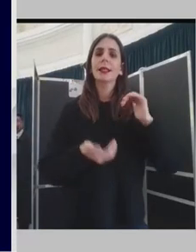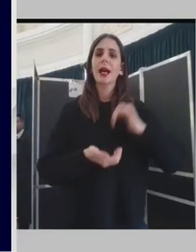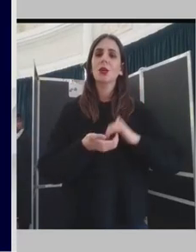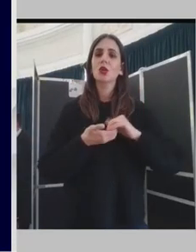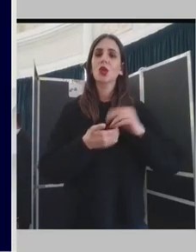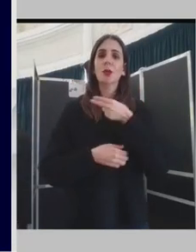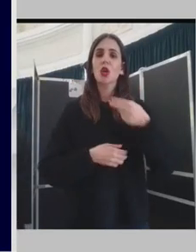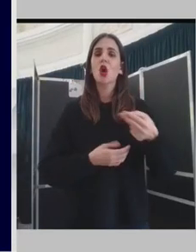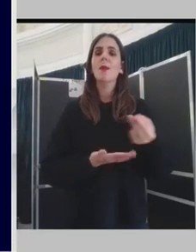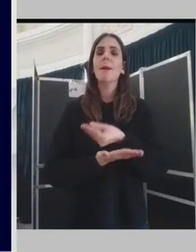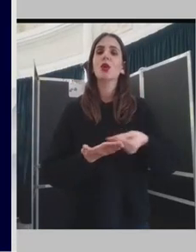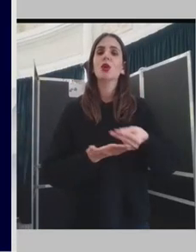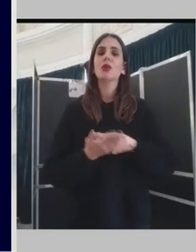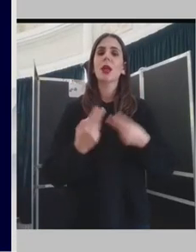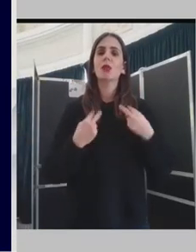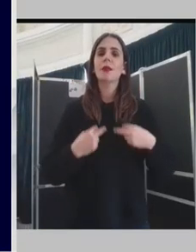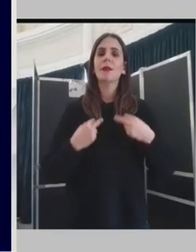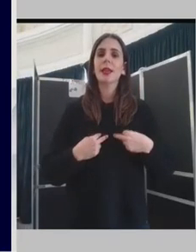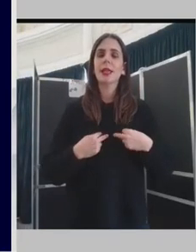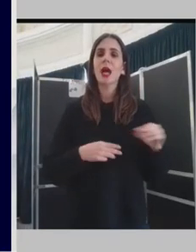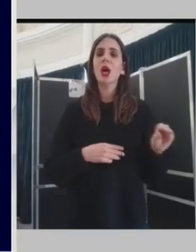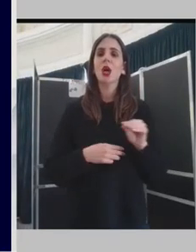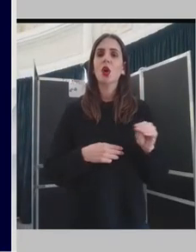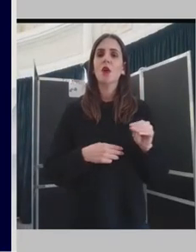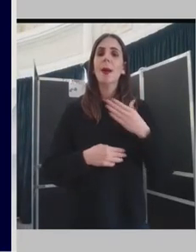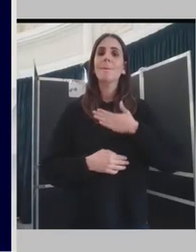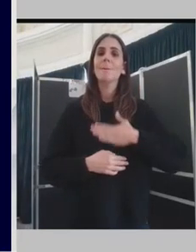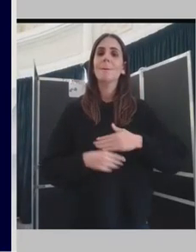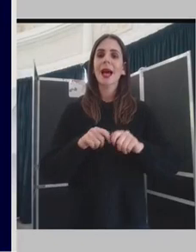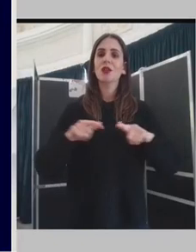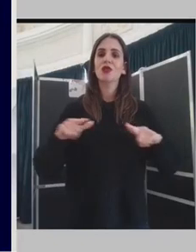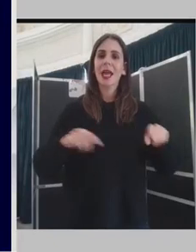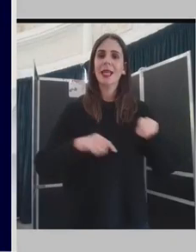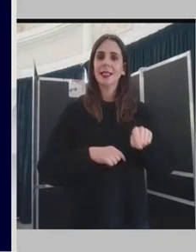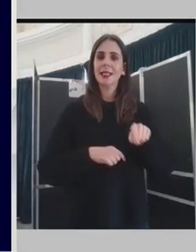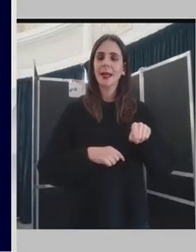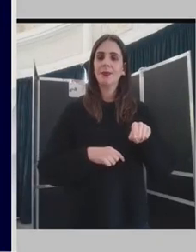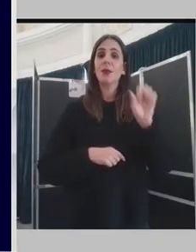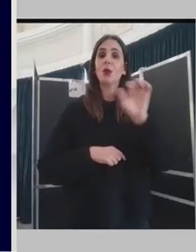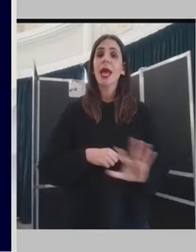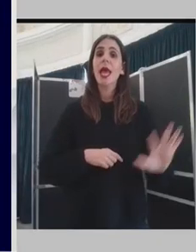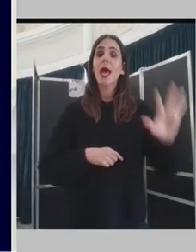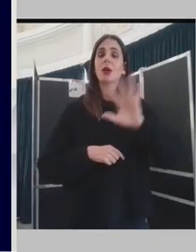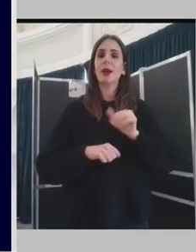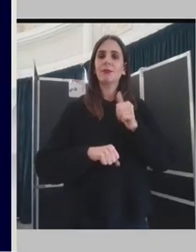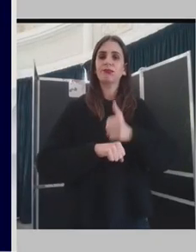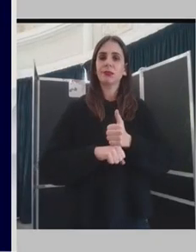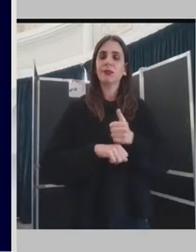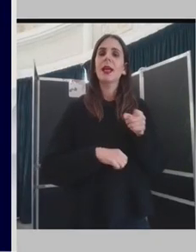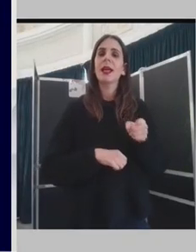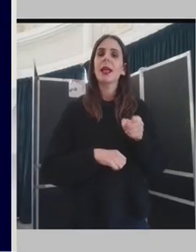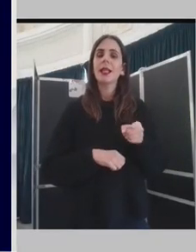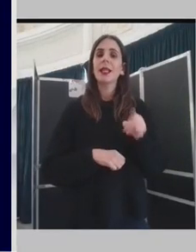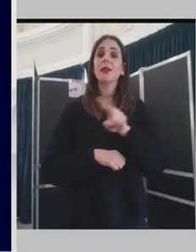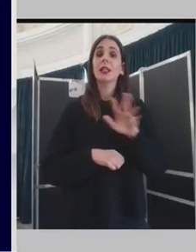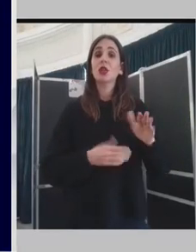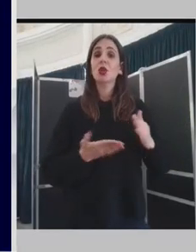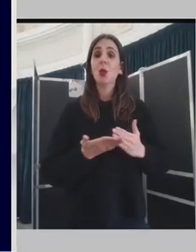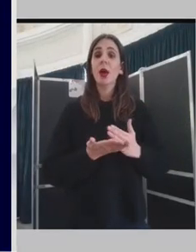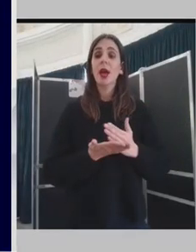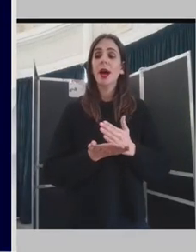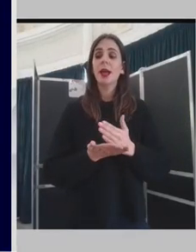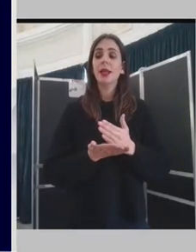Vita, che a Piacenza è la città più cardioprotetta europea. È un progetto che dura da 25 anni